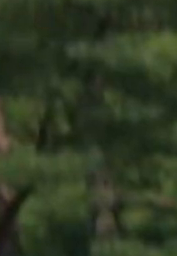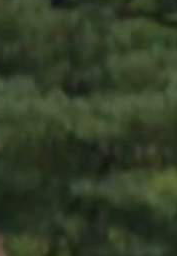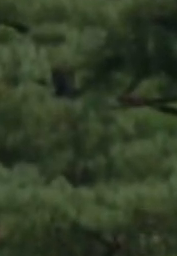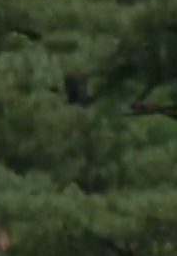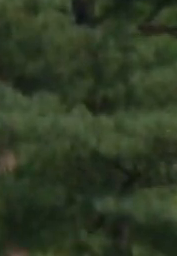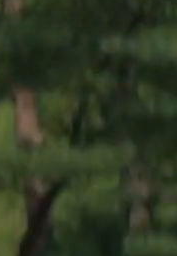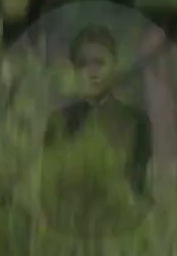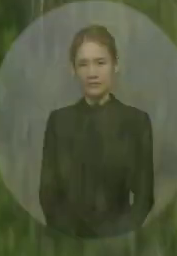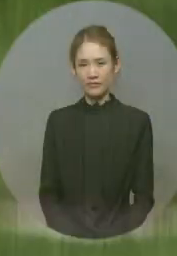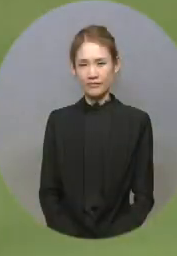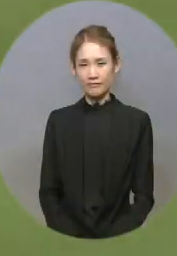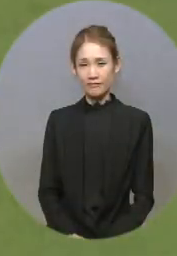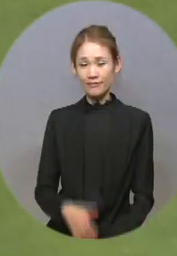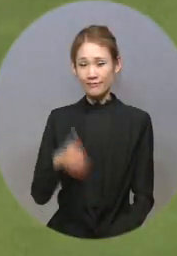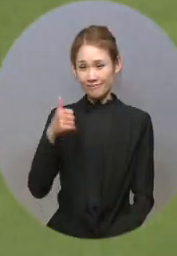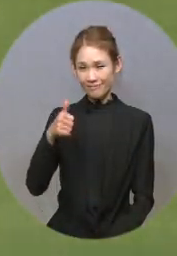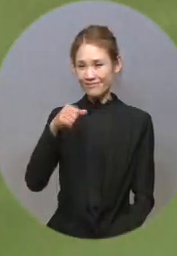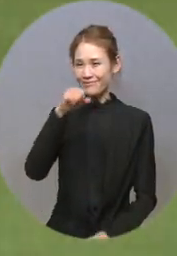아 어, 나이스.